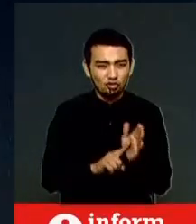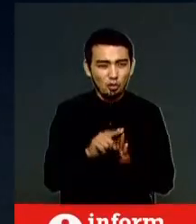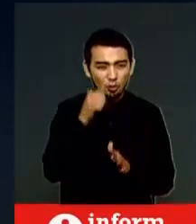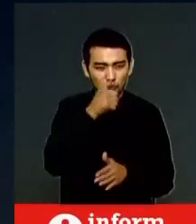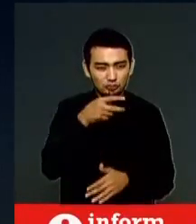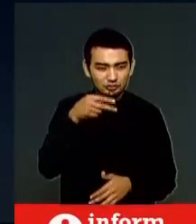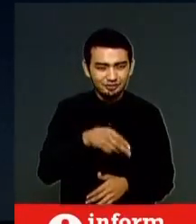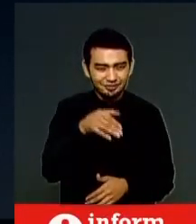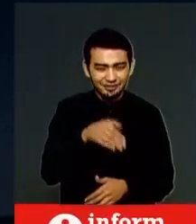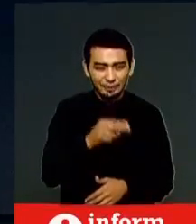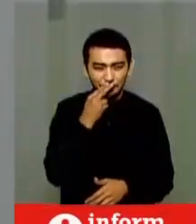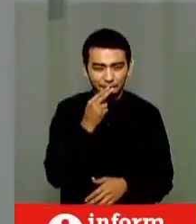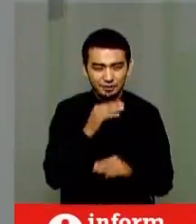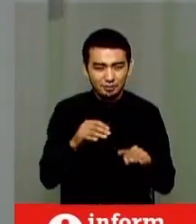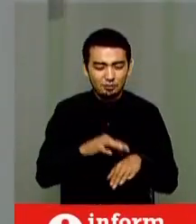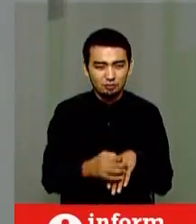2000 несовершеннолетних.